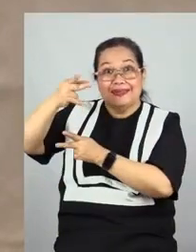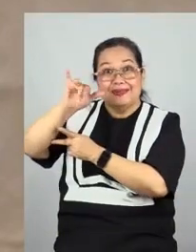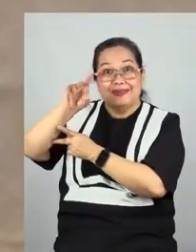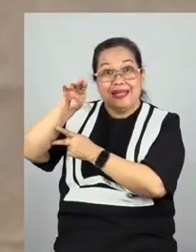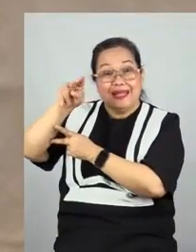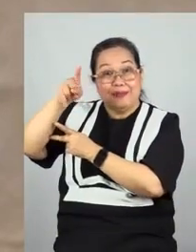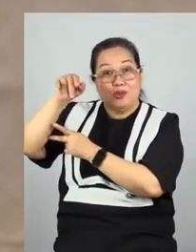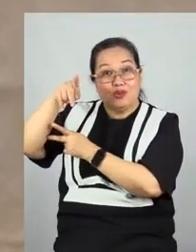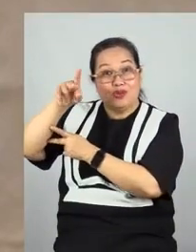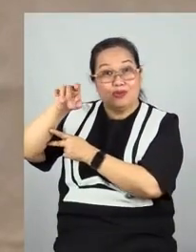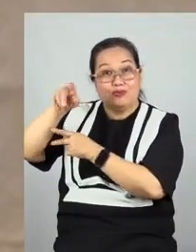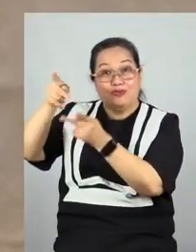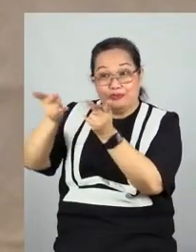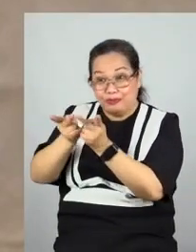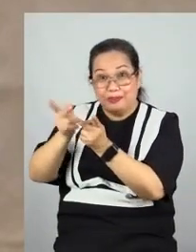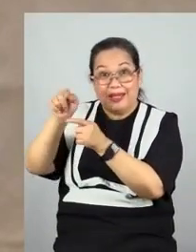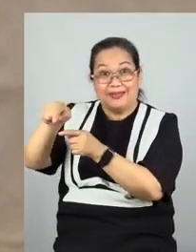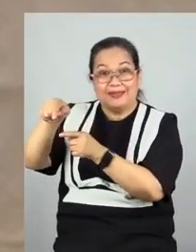magkaisa sila.